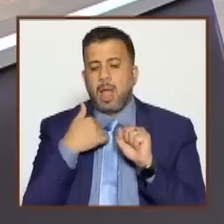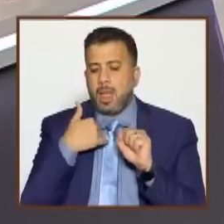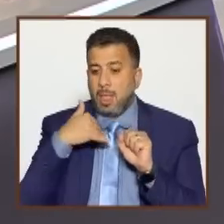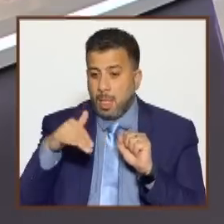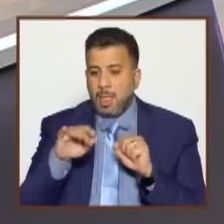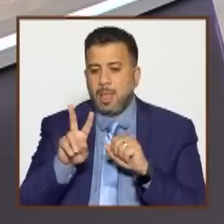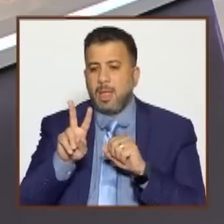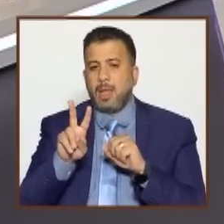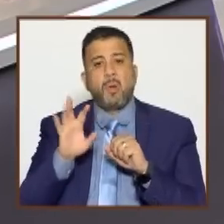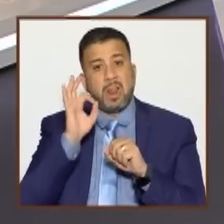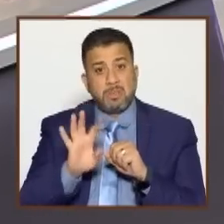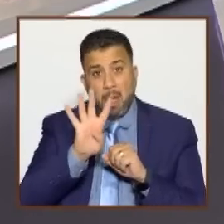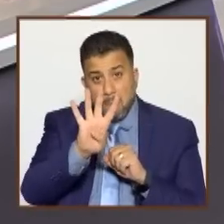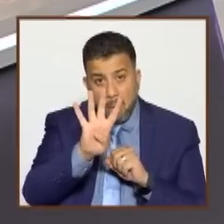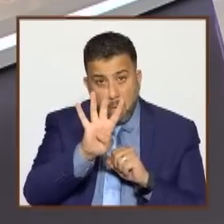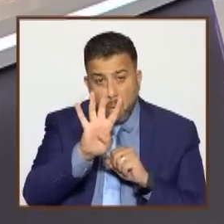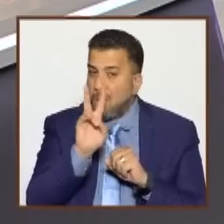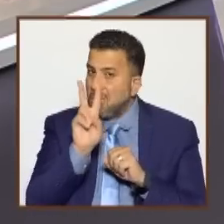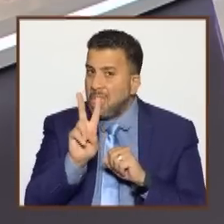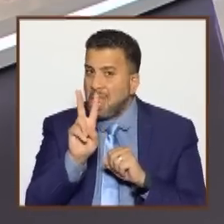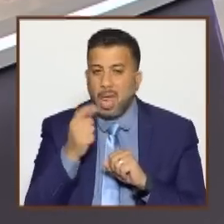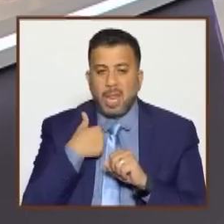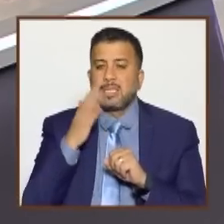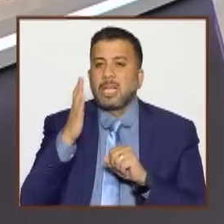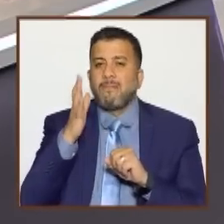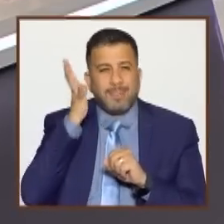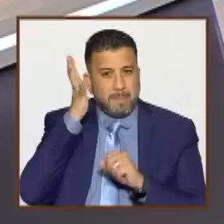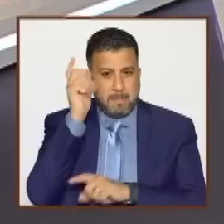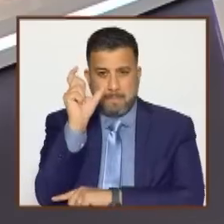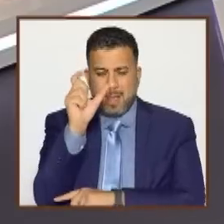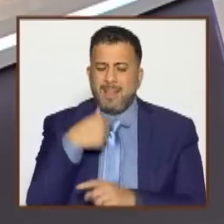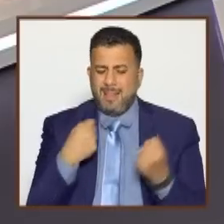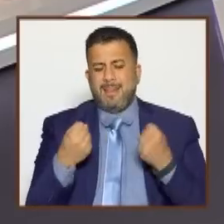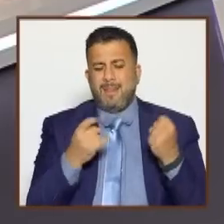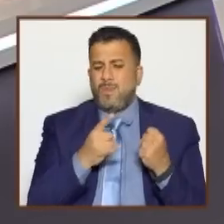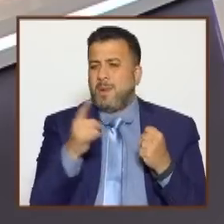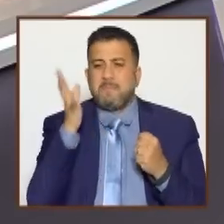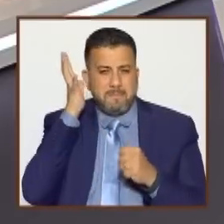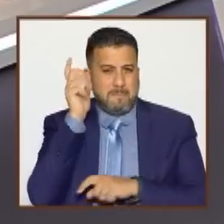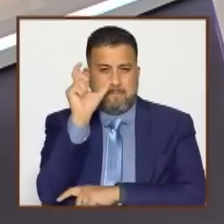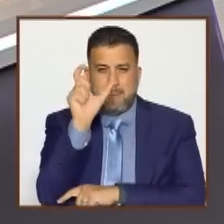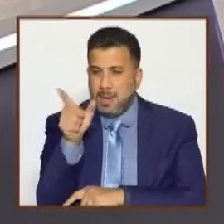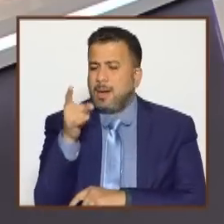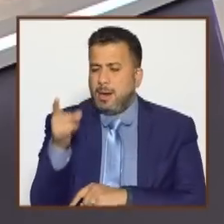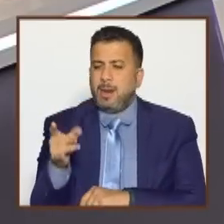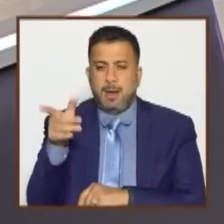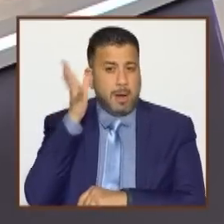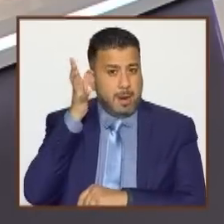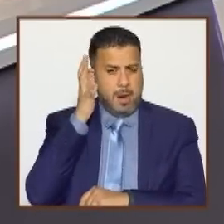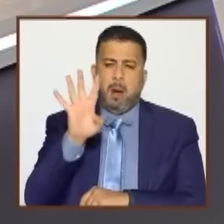أكمل 4 ركعات؟ إن شاء الله يا أبو خالد. أبشر أبشر. وأحسنت جزاك الله خير. مرحبا مرحبا. الله في علمك إن شاء الله.